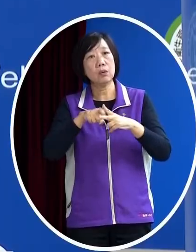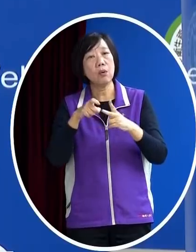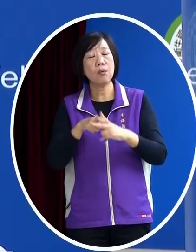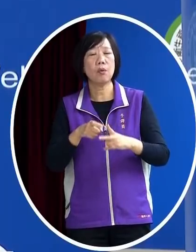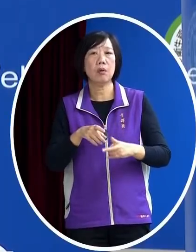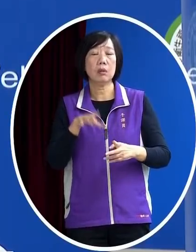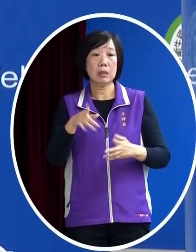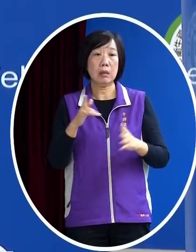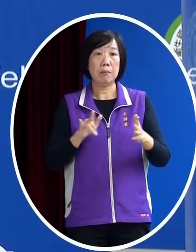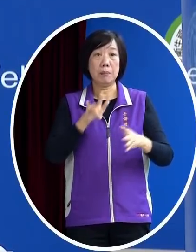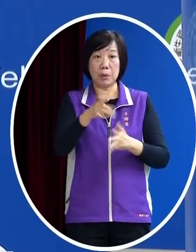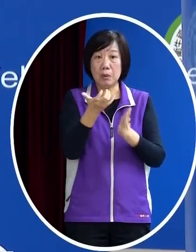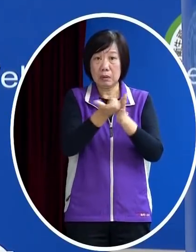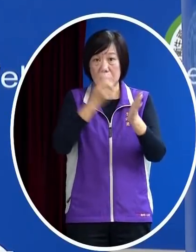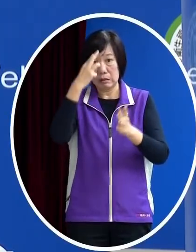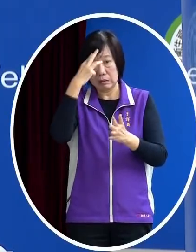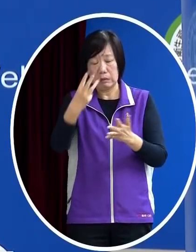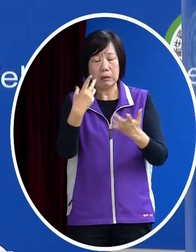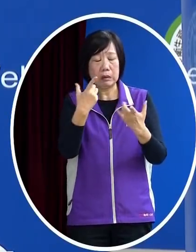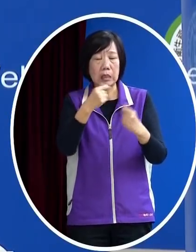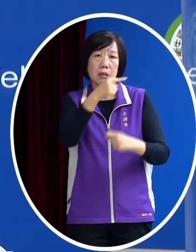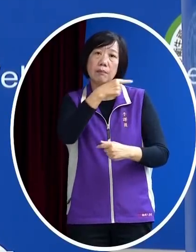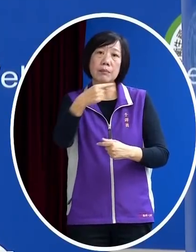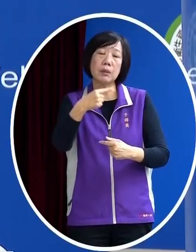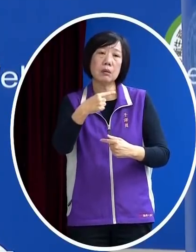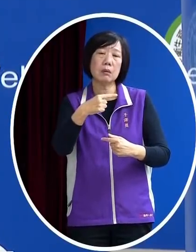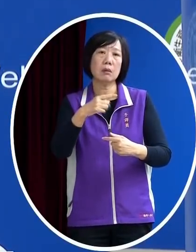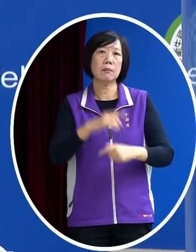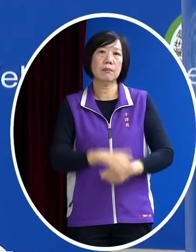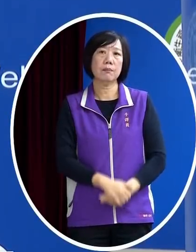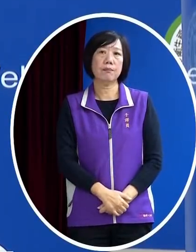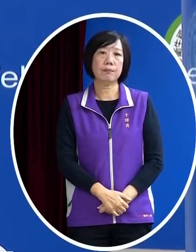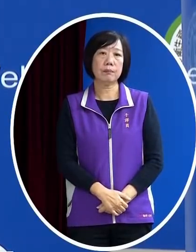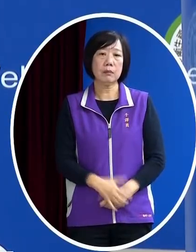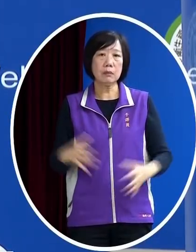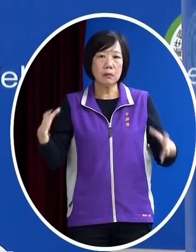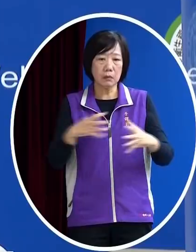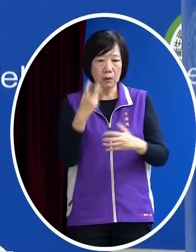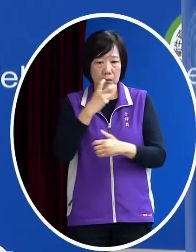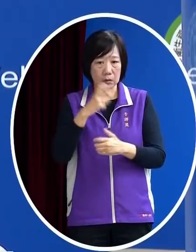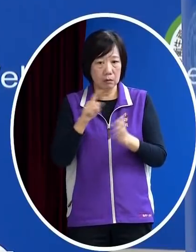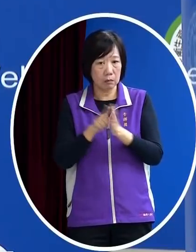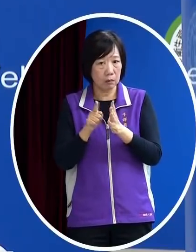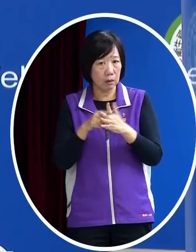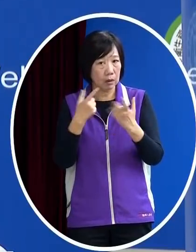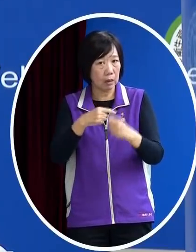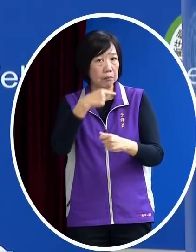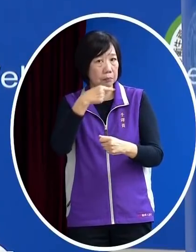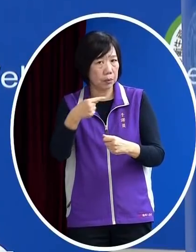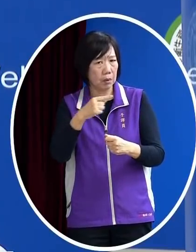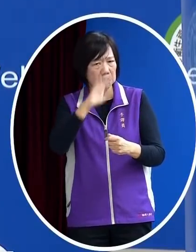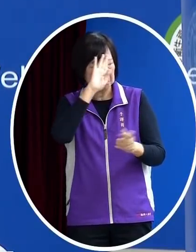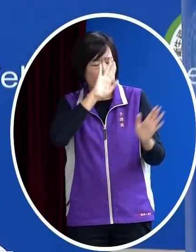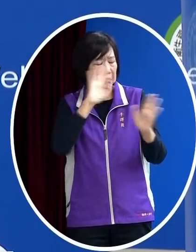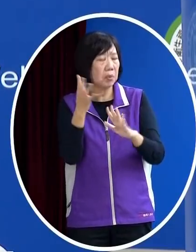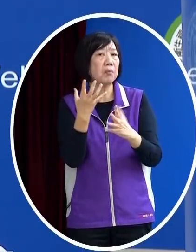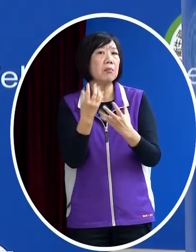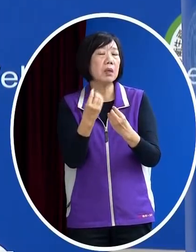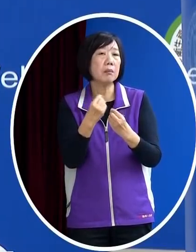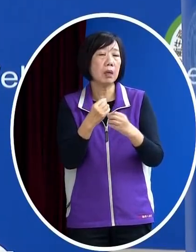前3日内的核酸检验阴性报告，入境至集中检疫所检疫，那也是没有症状。